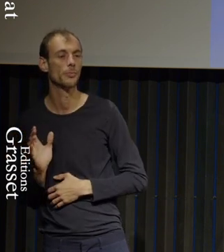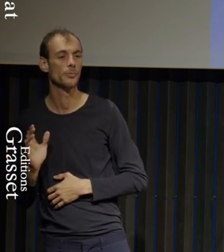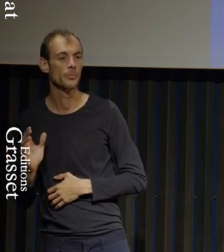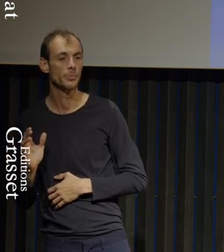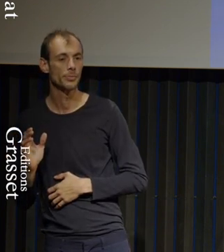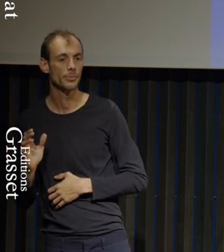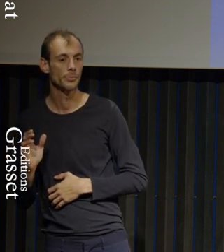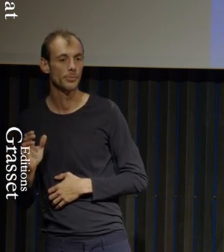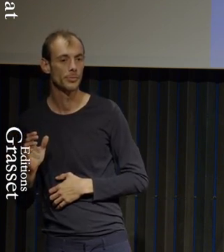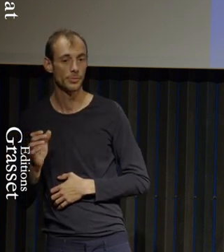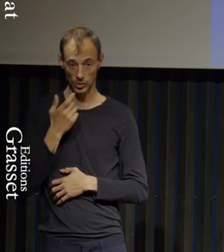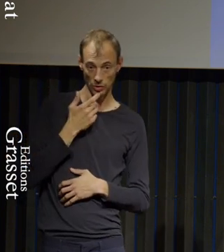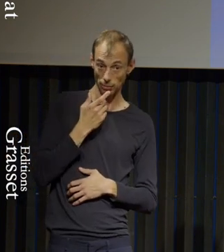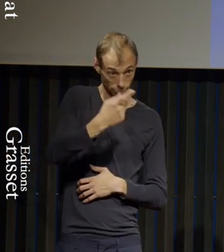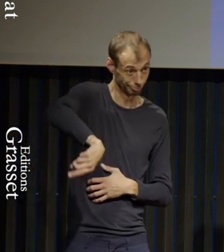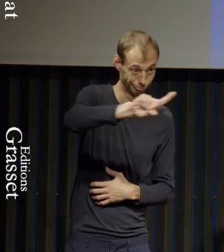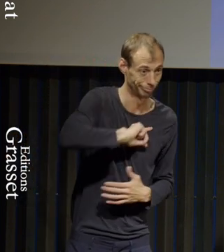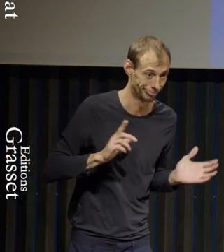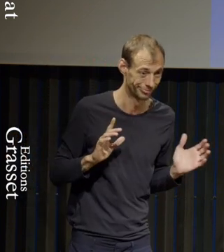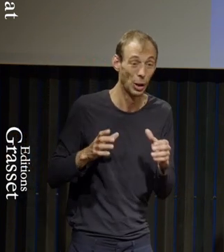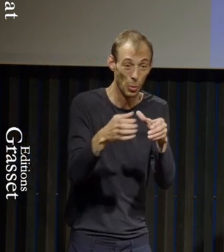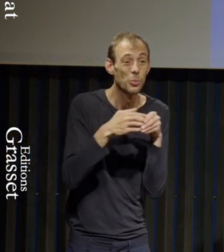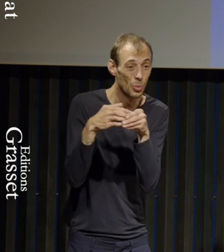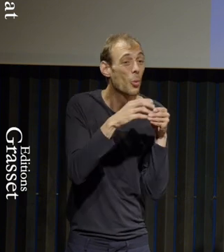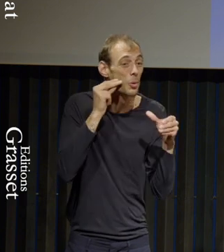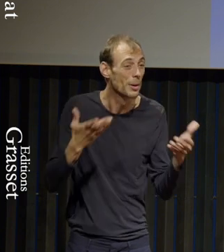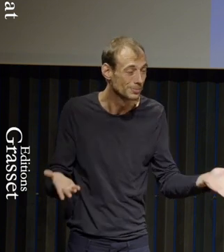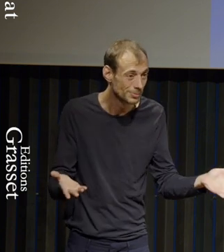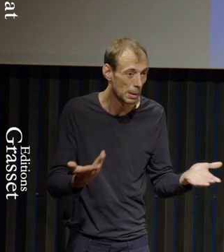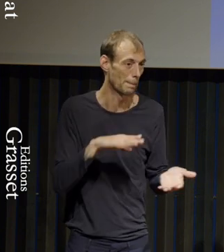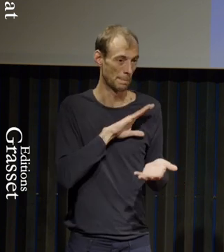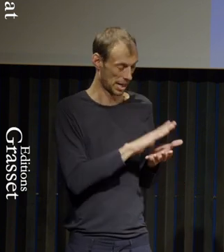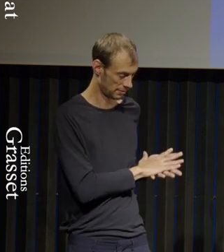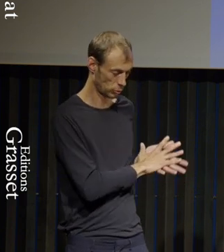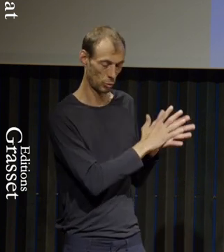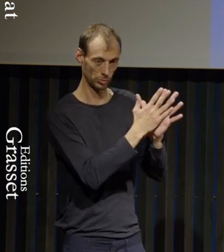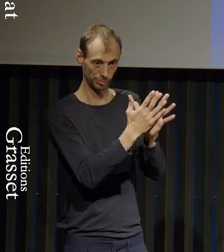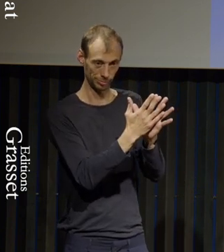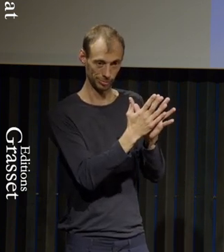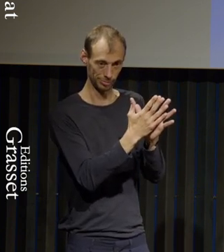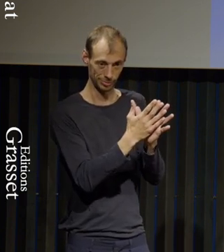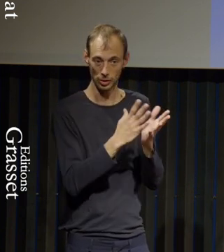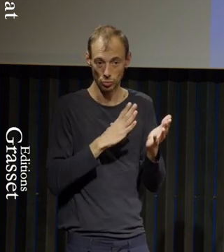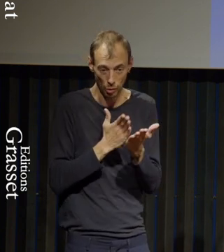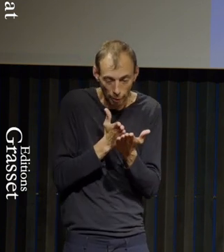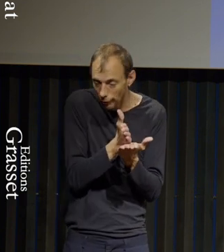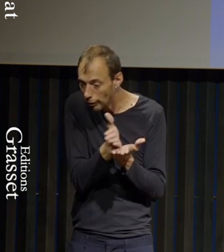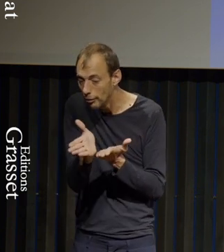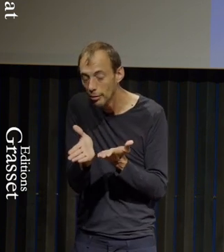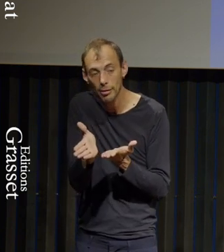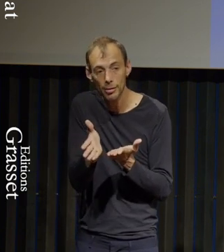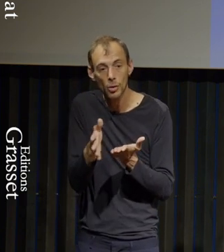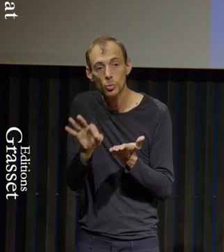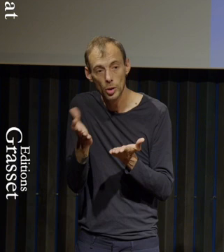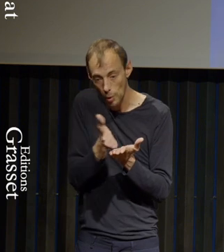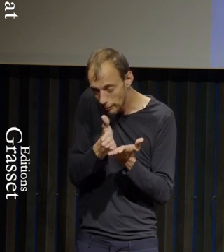aurions, collectivement, à travers l'évolution, choisi pour chemin celui de la complexité et de la puissance, mais